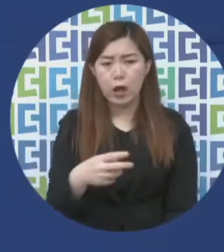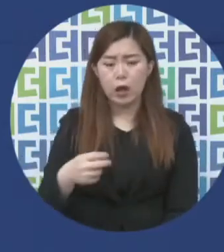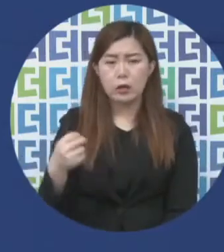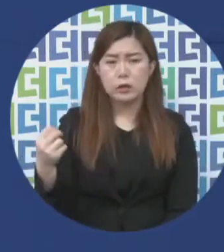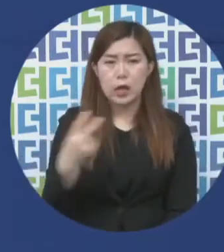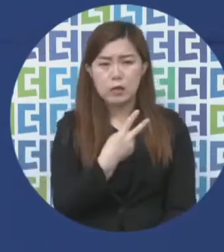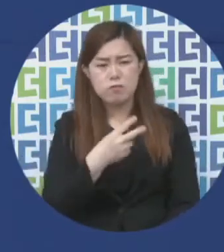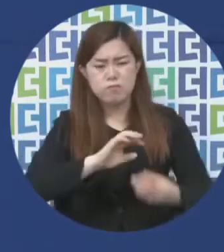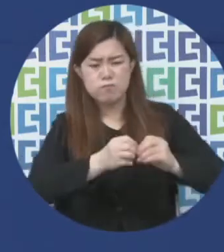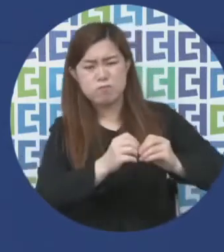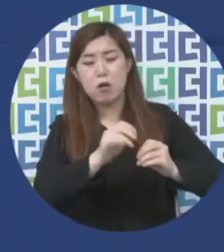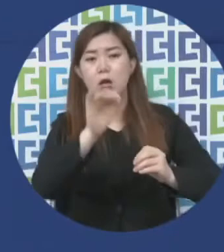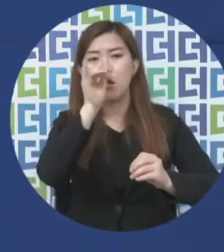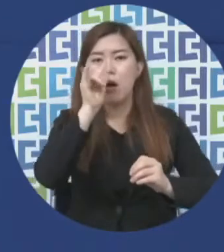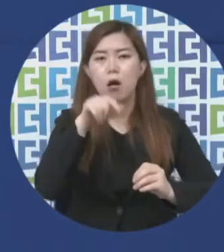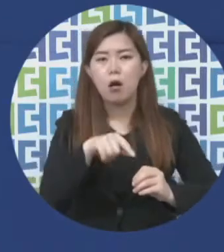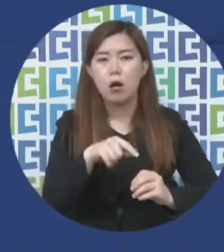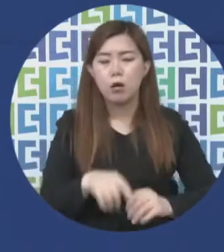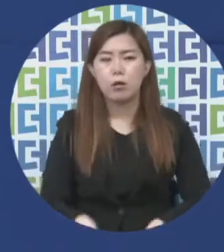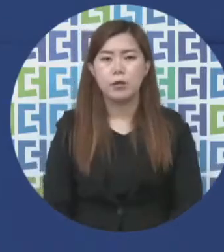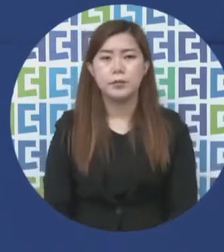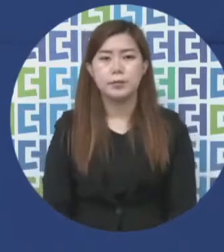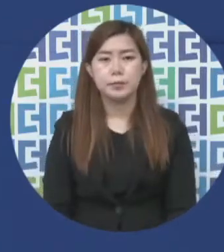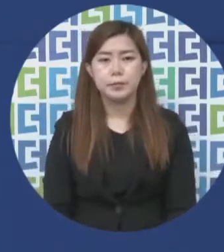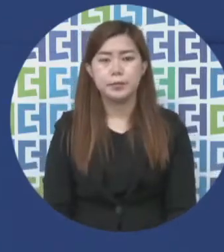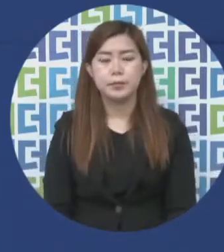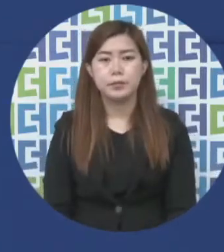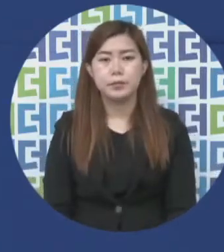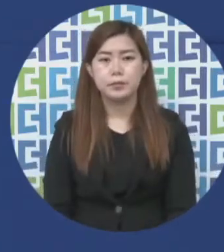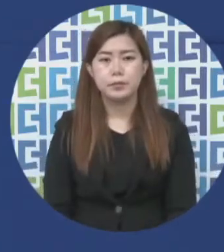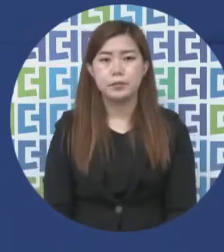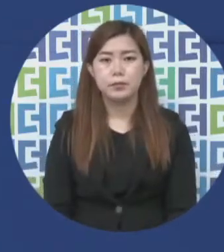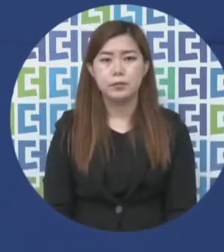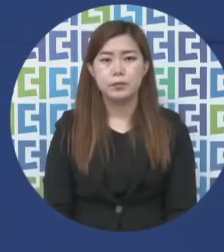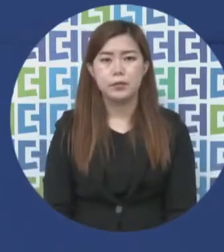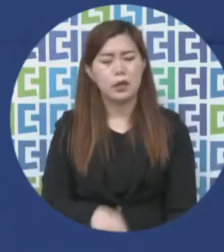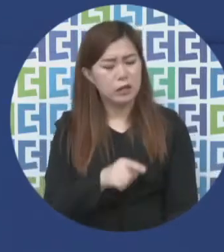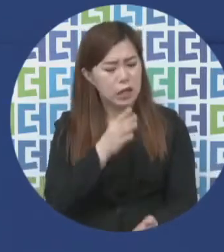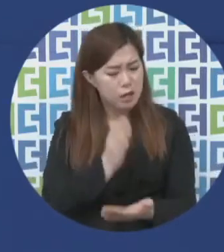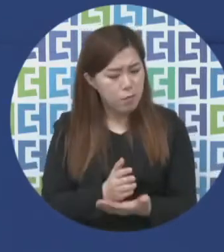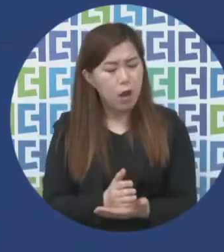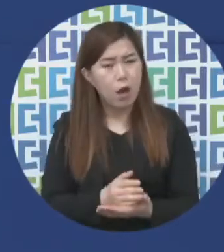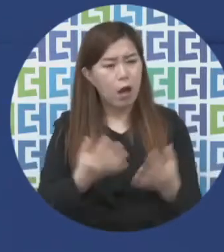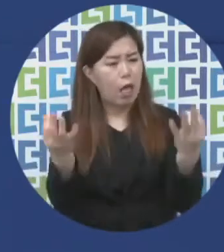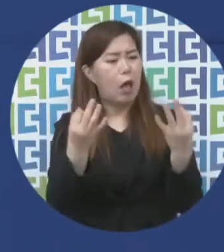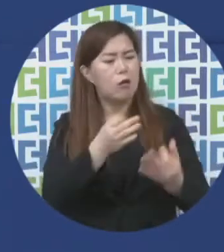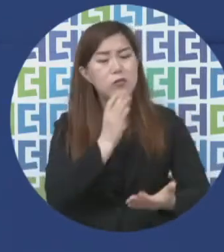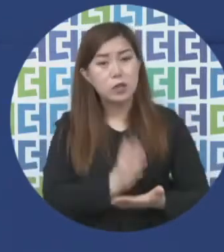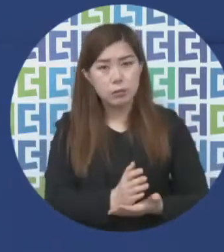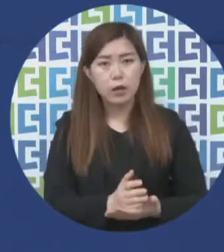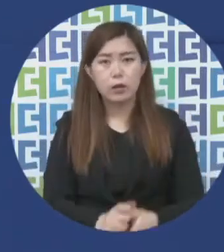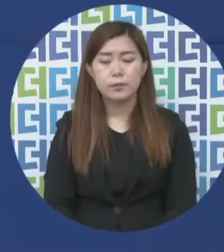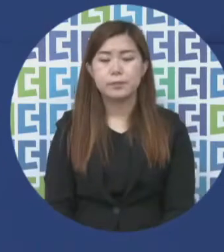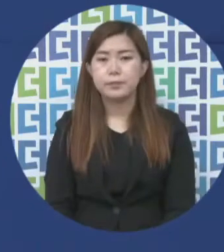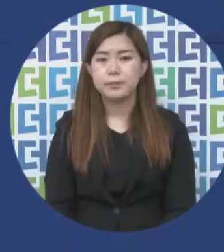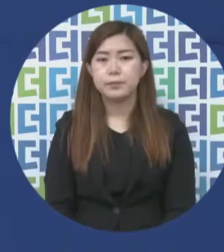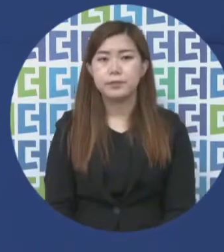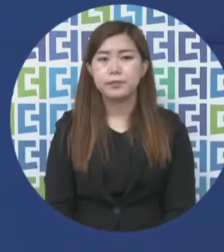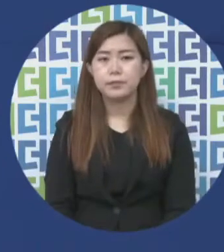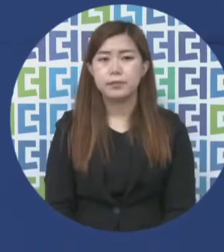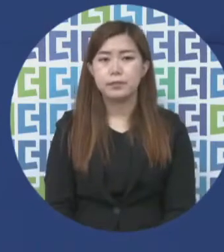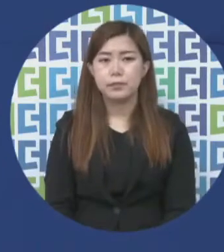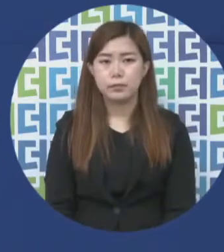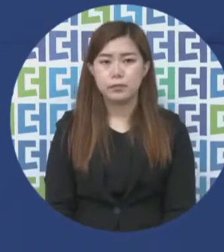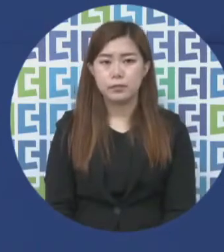있습니다. 광주를 두 번 죽이고 있습니다. 그만하십시오. 민주당과 함께했던